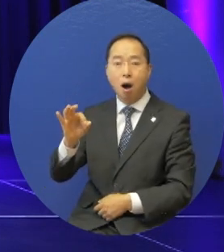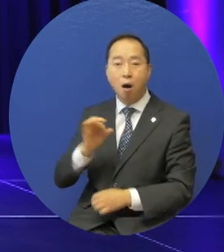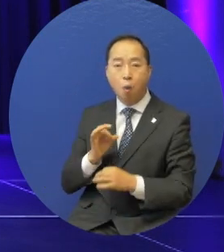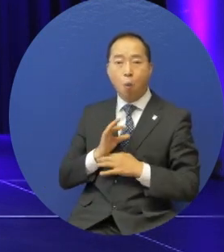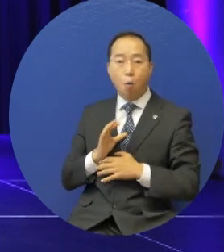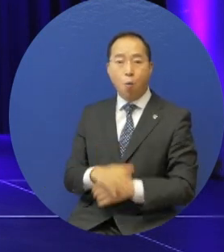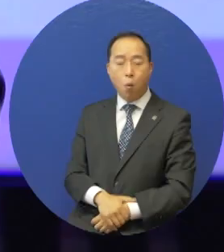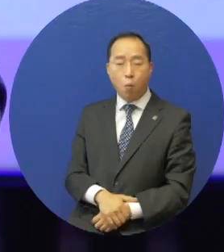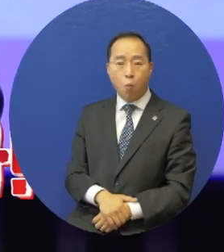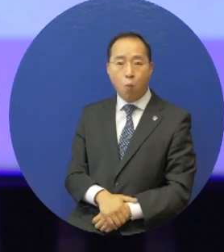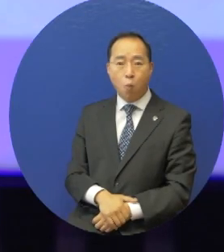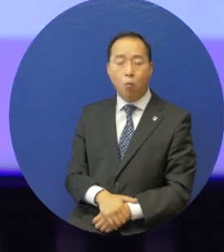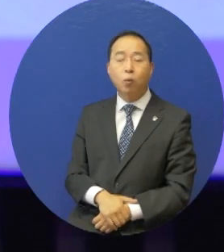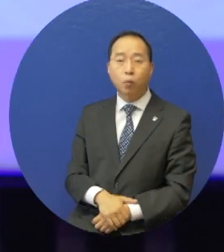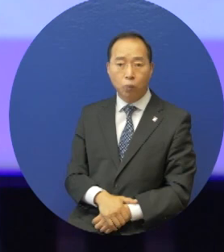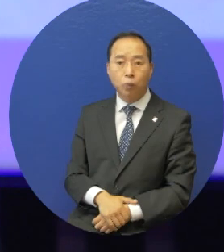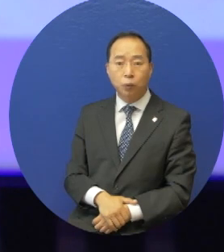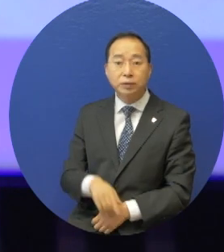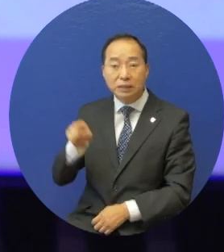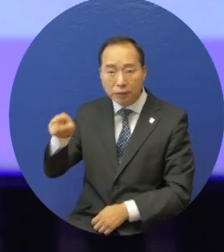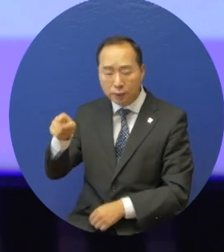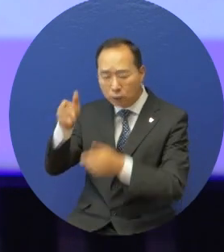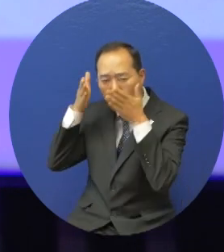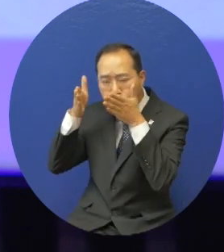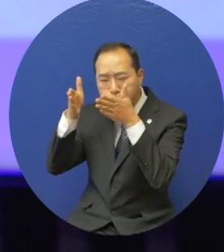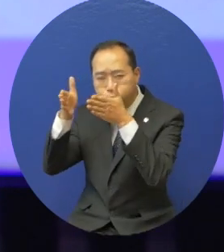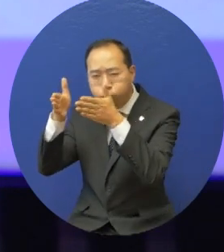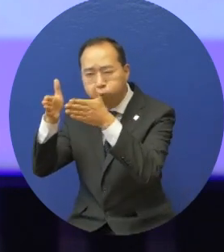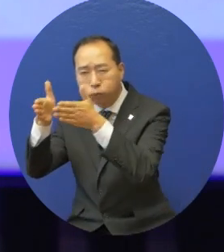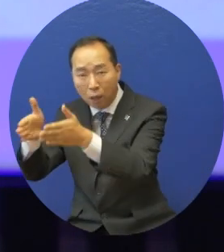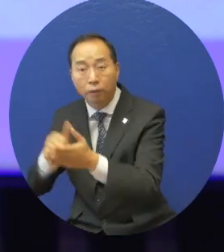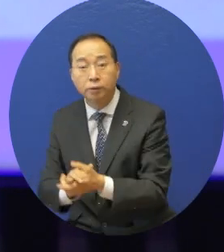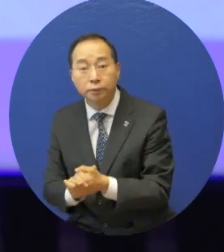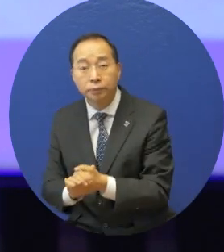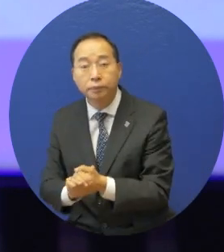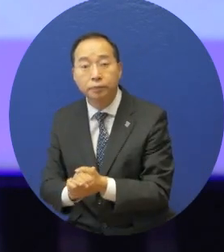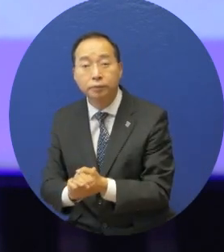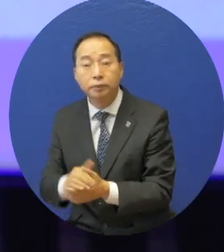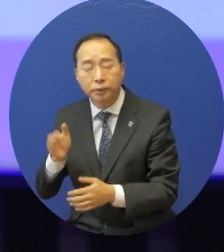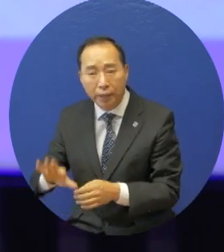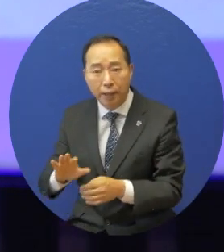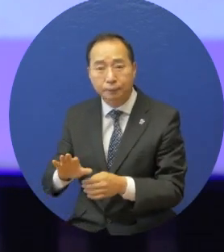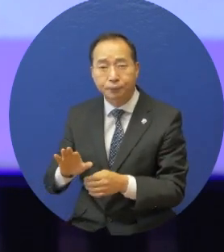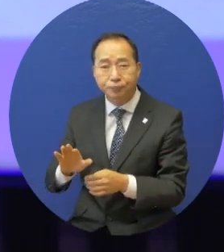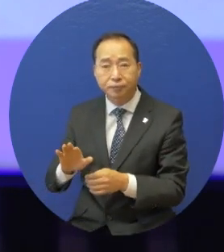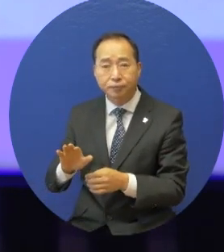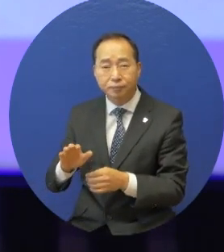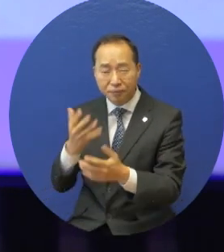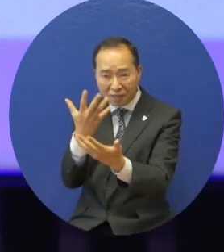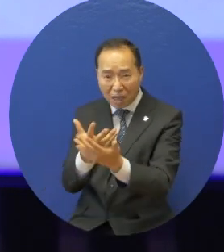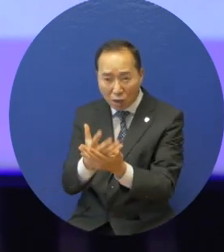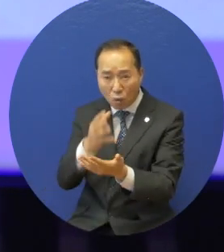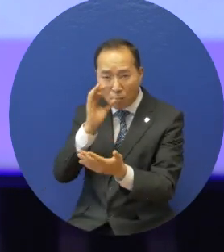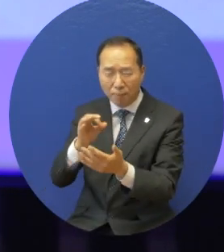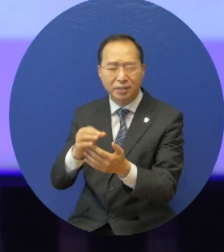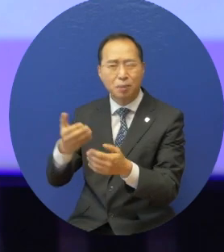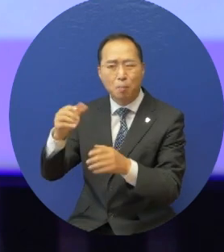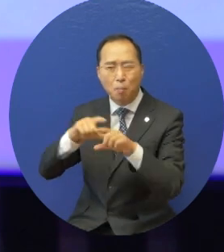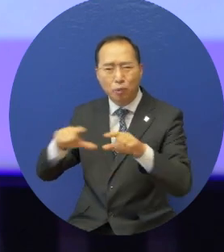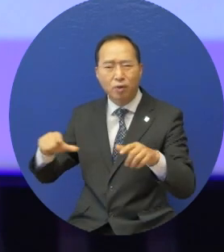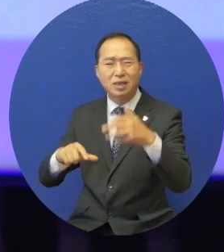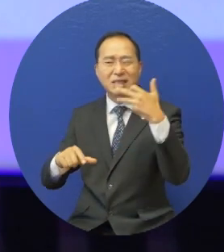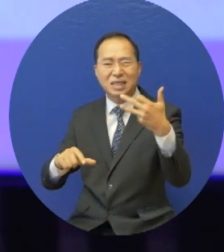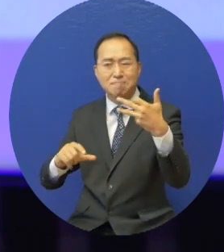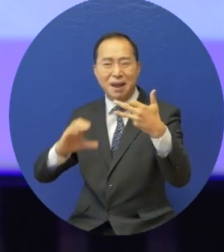돌아가는 모습들을 보고 사실은 깜짝 놀랐습니다. 그래서 거기에 집중을 하기 시작을 했고요. 그런데 제가 보기 시작했던